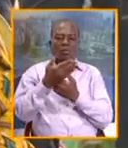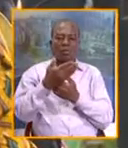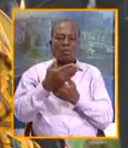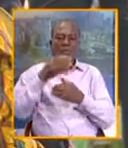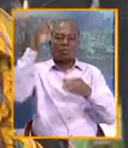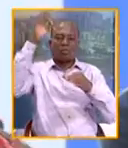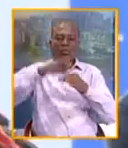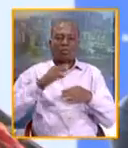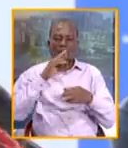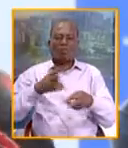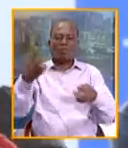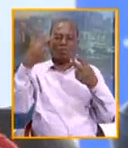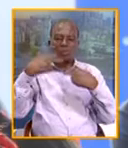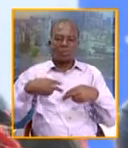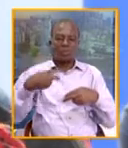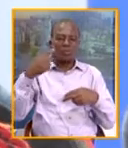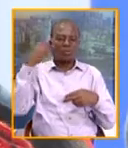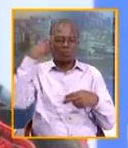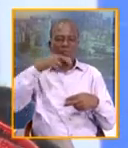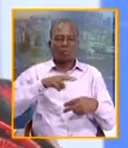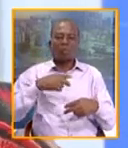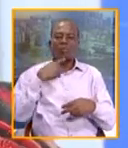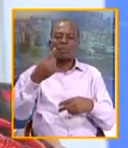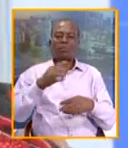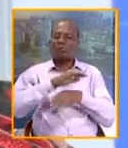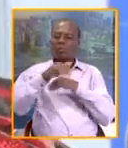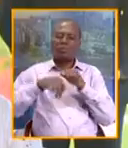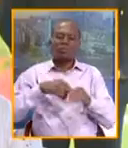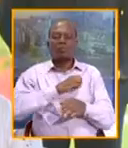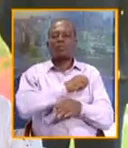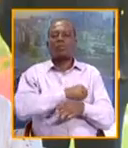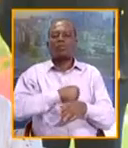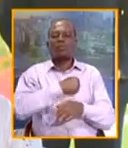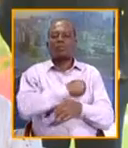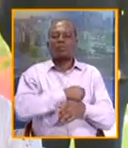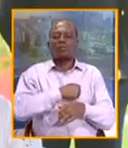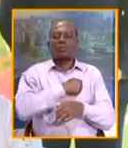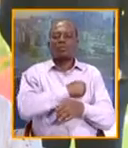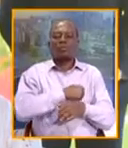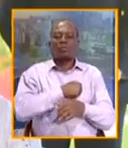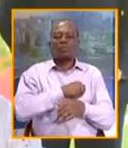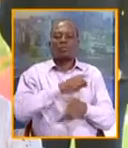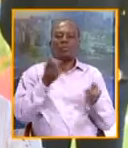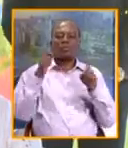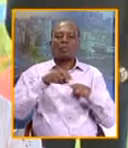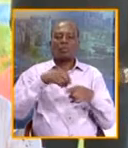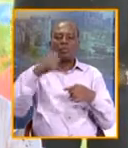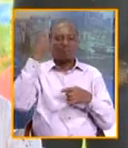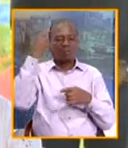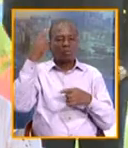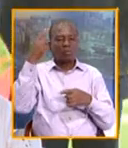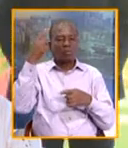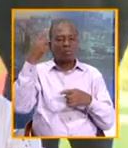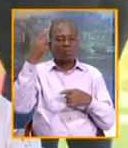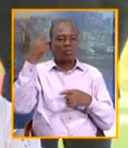venus vous dire toute la confiance qu'ils ont appris et